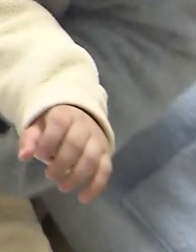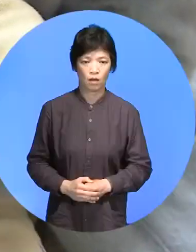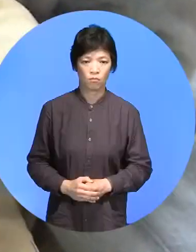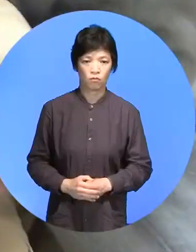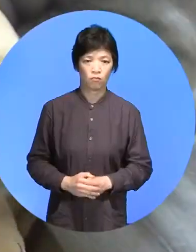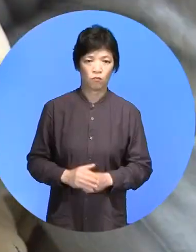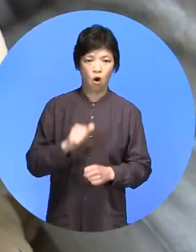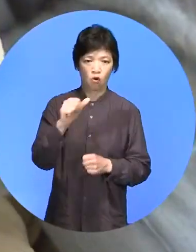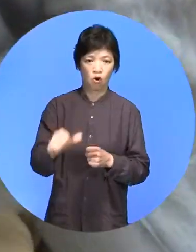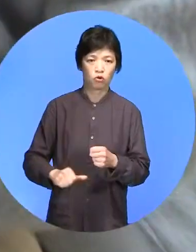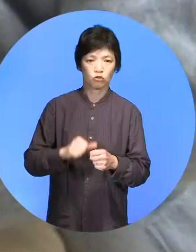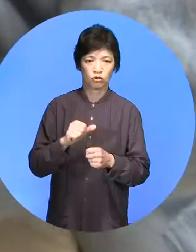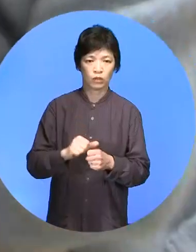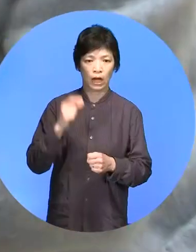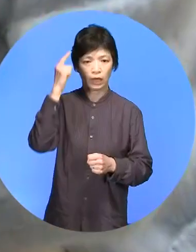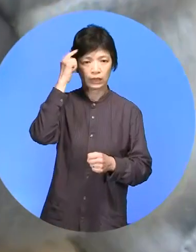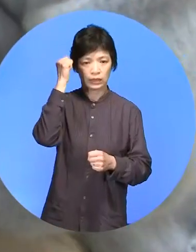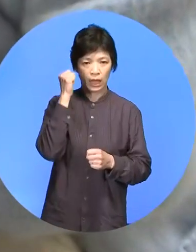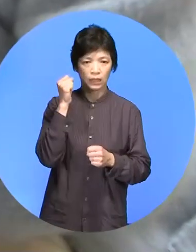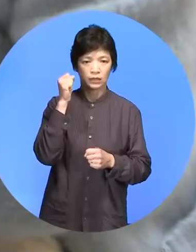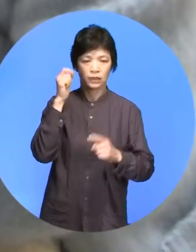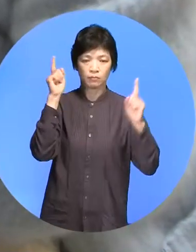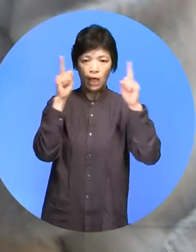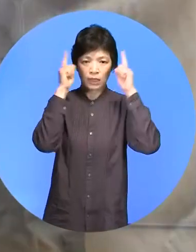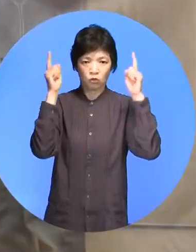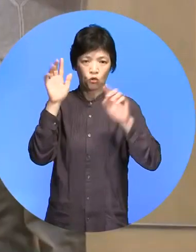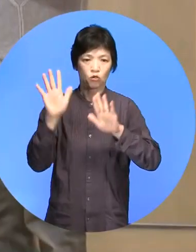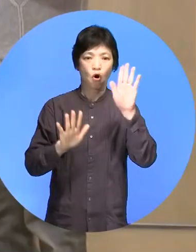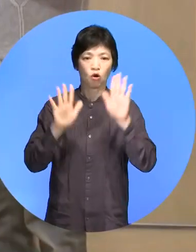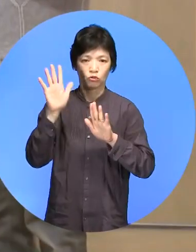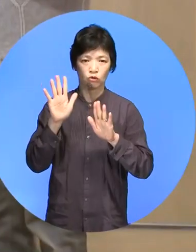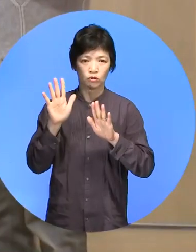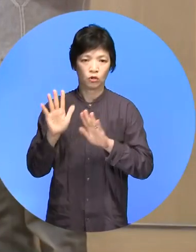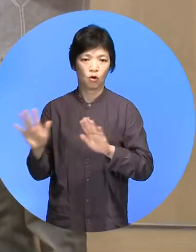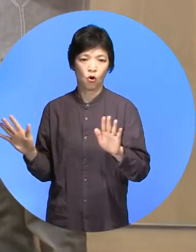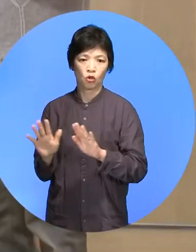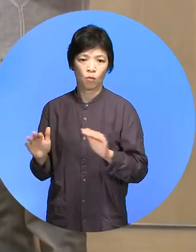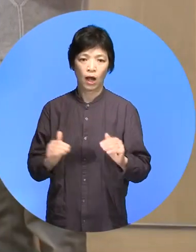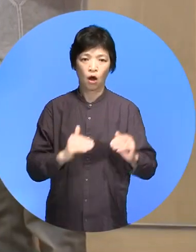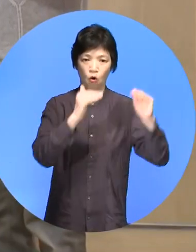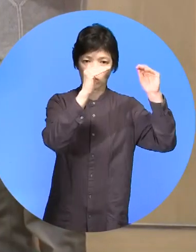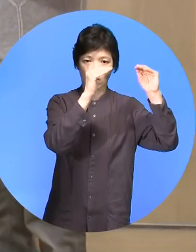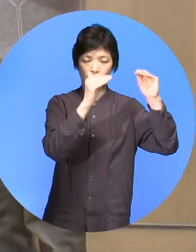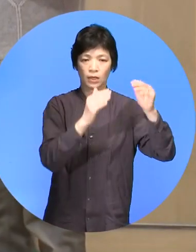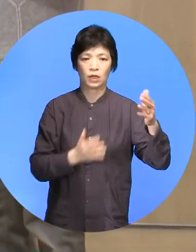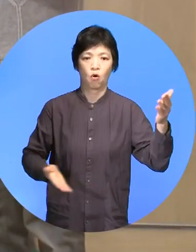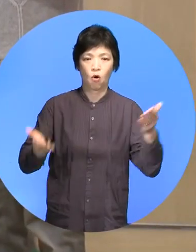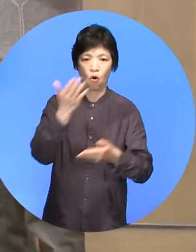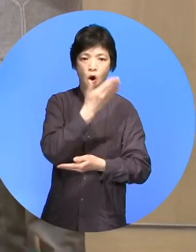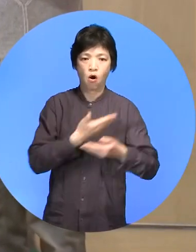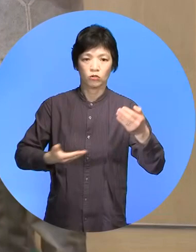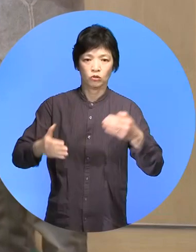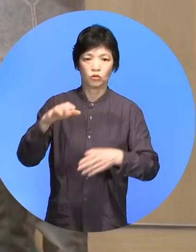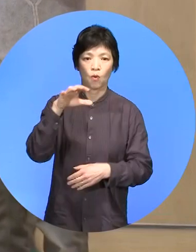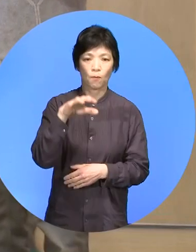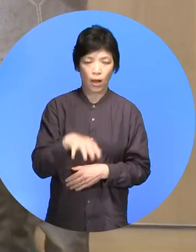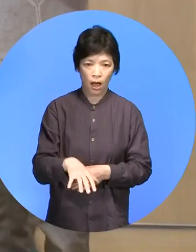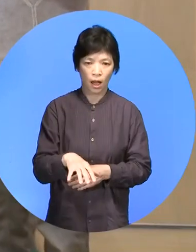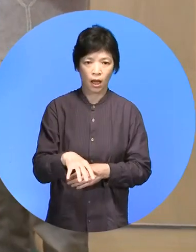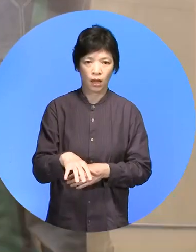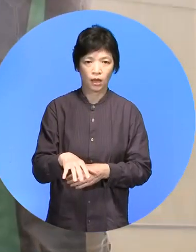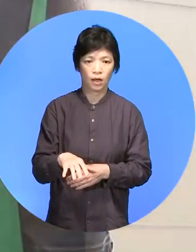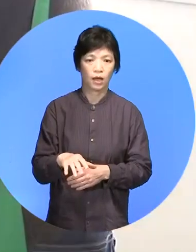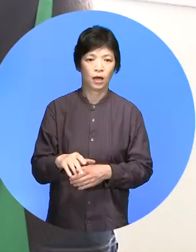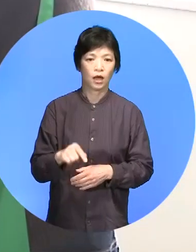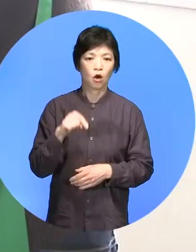ユイピア5周年記念イベントの様子や5年間で育った異世代交流の場、単なる複合施設では